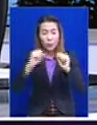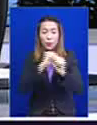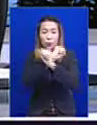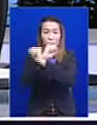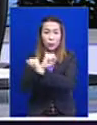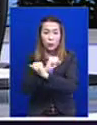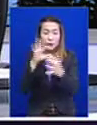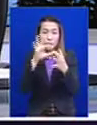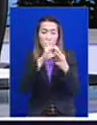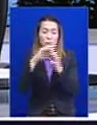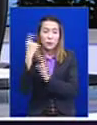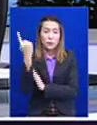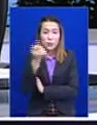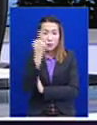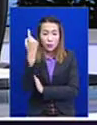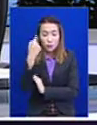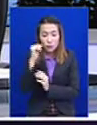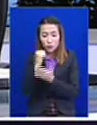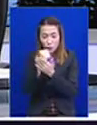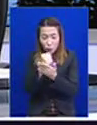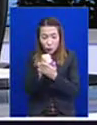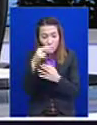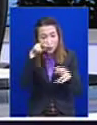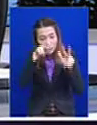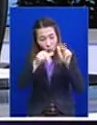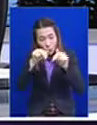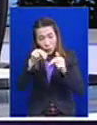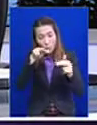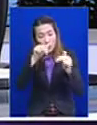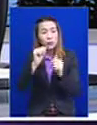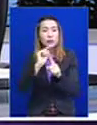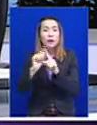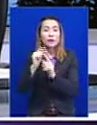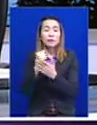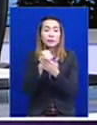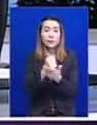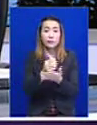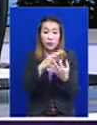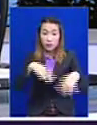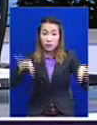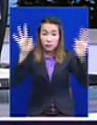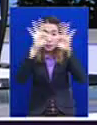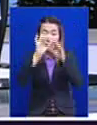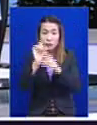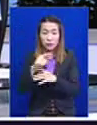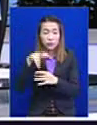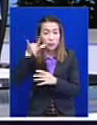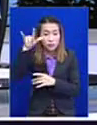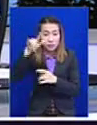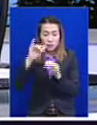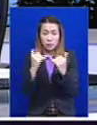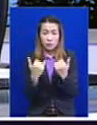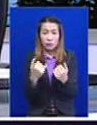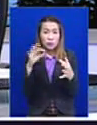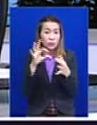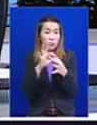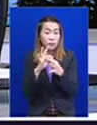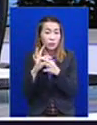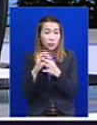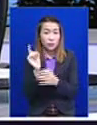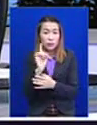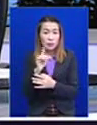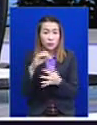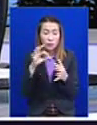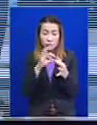การท่องเที่ยวที่จะมาถึงด้วยนะคะ ช่วยกันสอดส่องดูแล ใช่ค่ะมาดูในเรื่องของพิธีสำคัญของกองทัพอากาศในวันนี้กันบ้างค่ะได้มีการจัดพิธีสำ